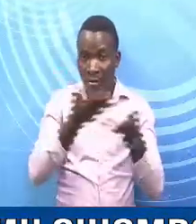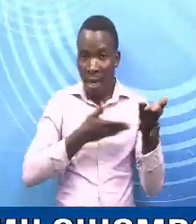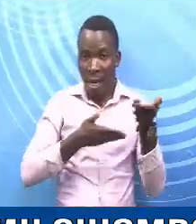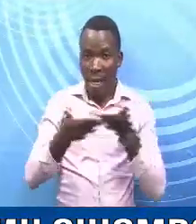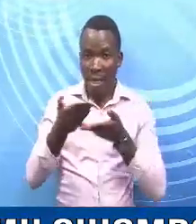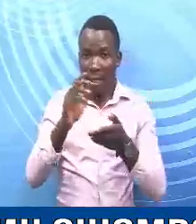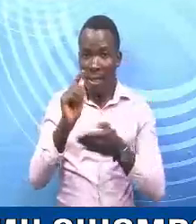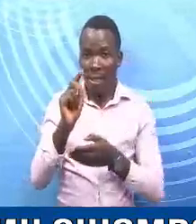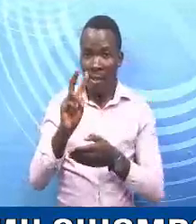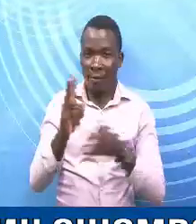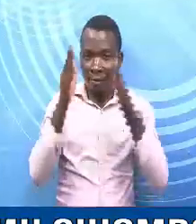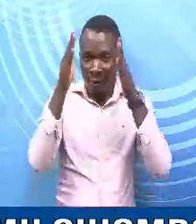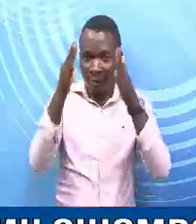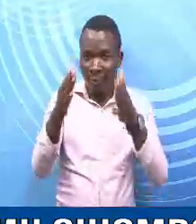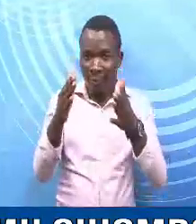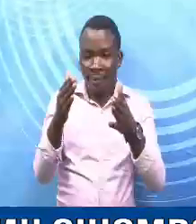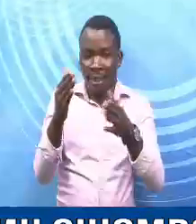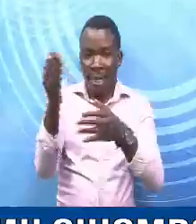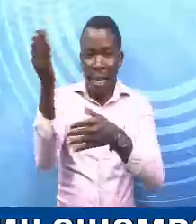babigarukaho. Mbere nyine